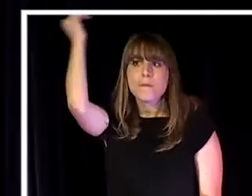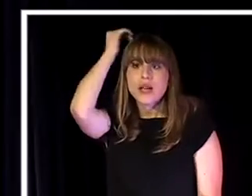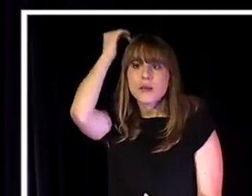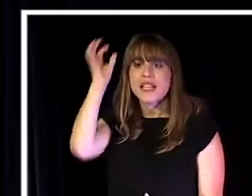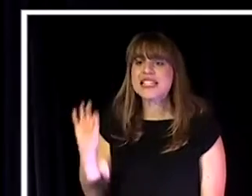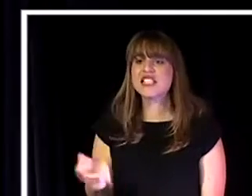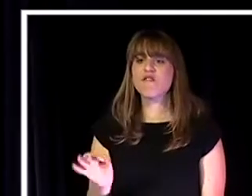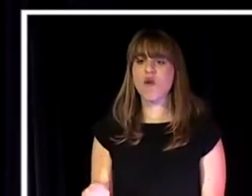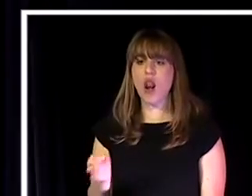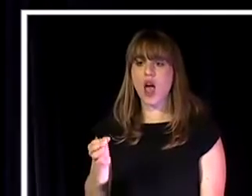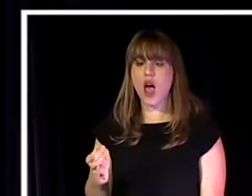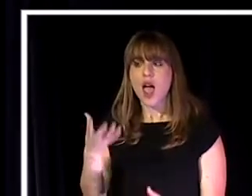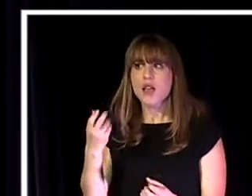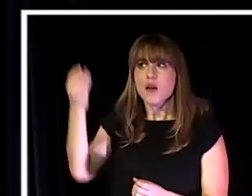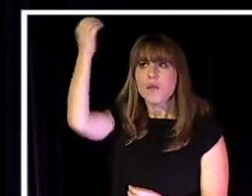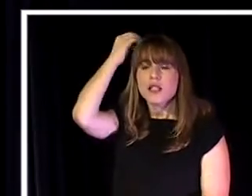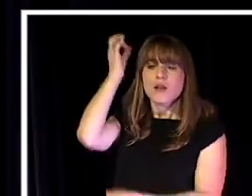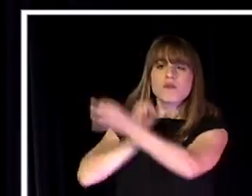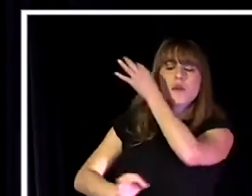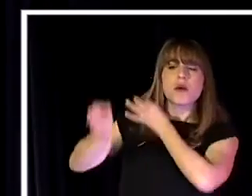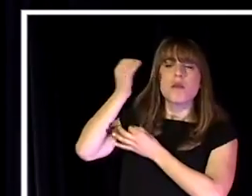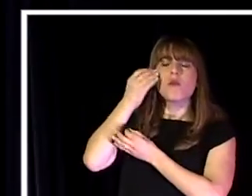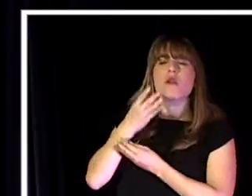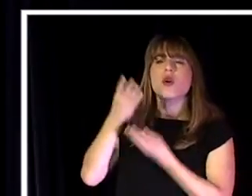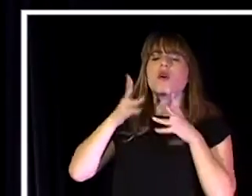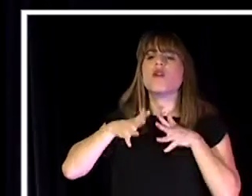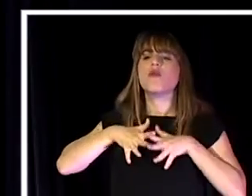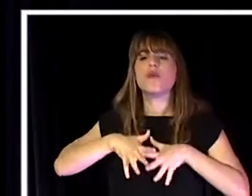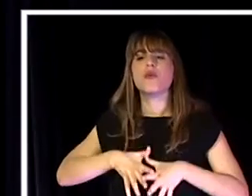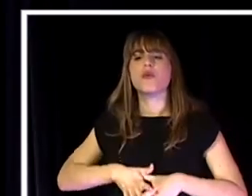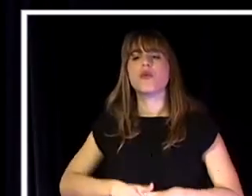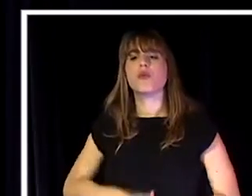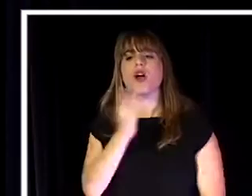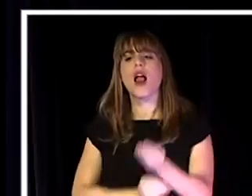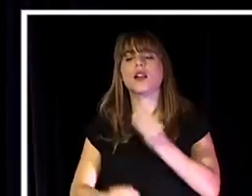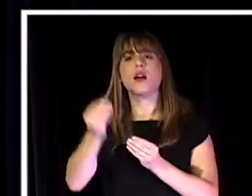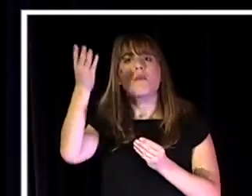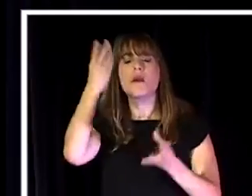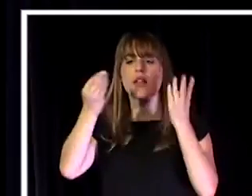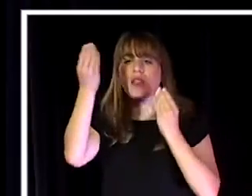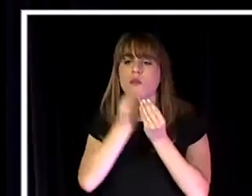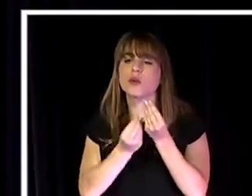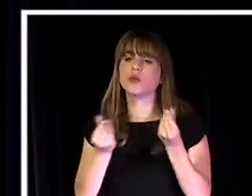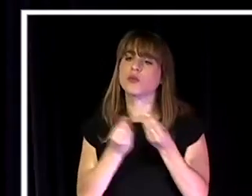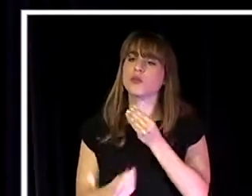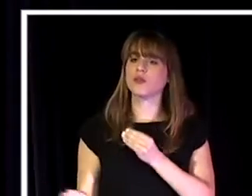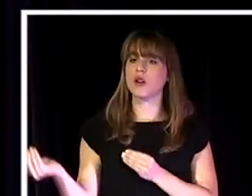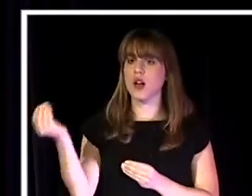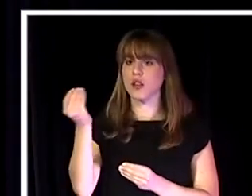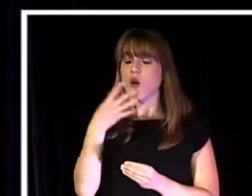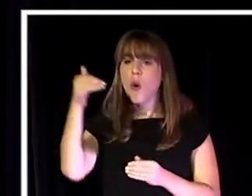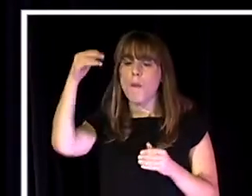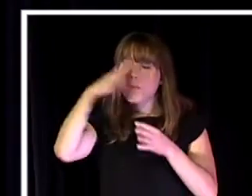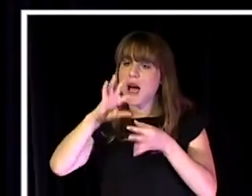υποσυνείδητό μας, μέσα στην ψυχή μας και τη δεχόμαστε πιο εύκολα. Γιατί ξέρετε, τα παραμύθια κρύβουν αρχέτυπα και